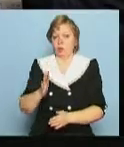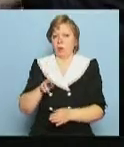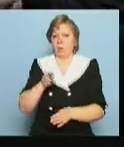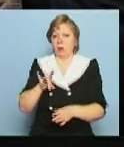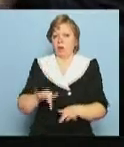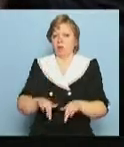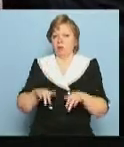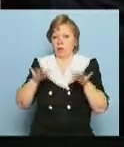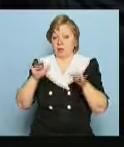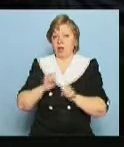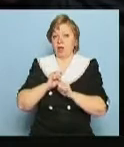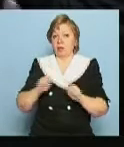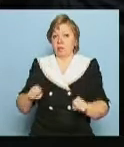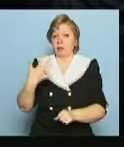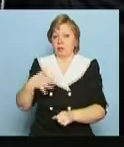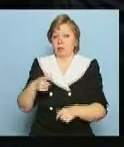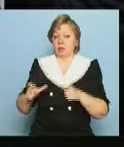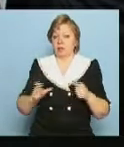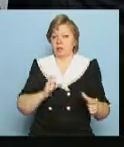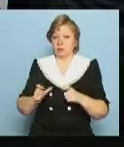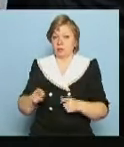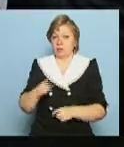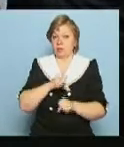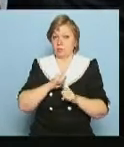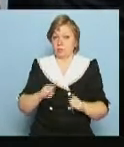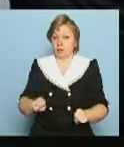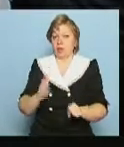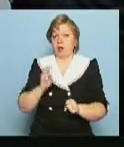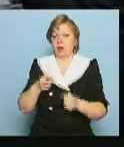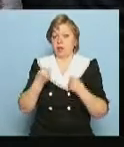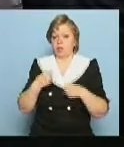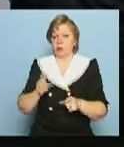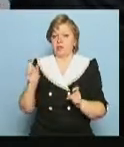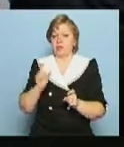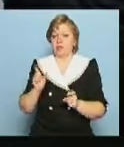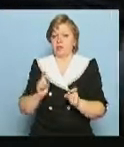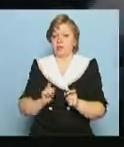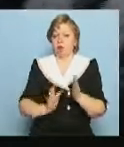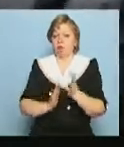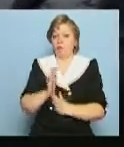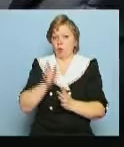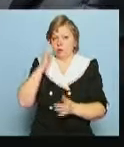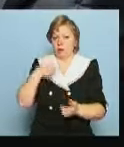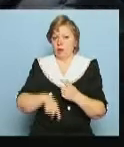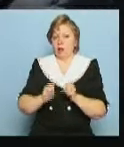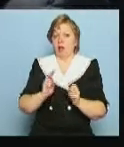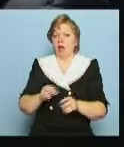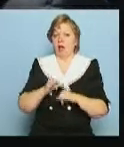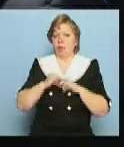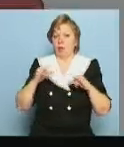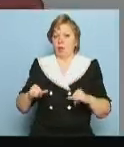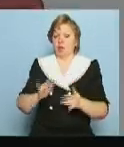Смелости 50 кандидатов на патенты сегодня не было предела. Как избавиться от сине-зеленых водорослей, как проще получить стволовые клетки, как в разы увеличить